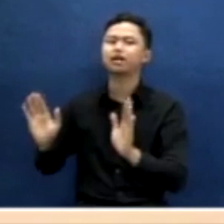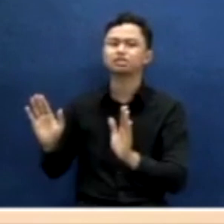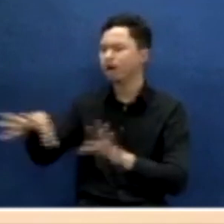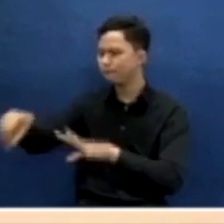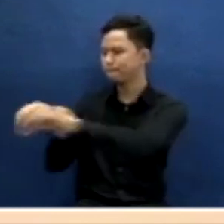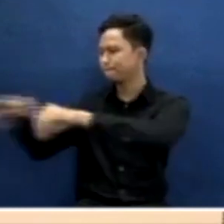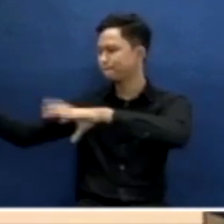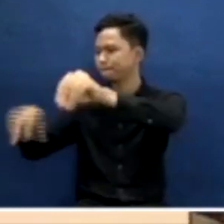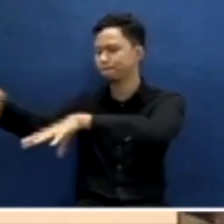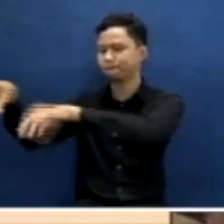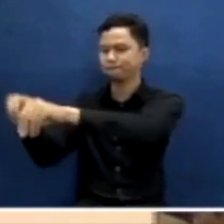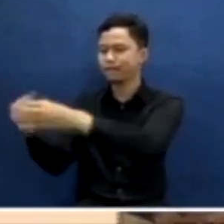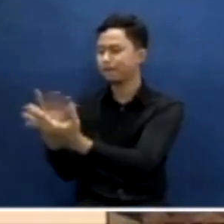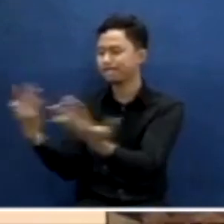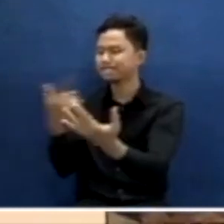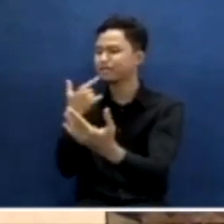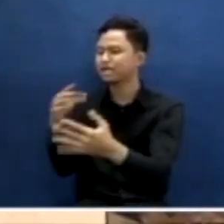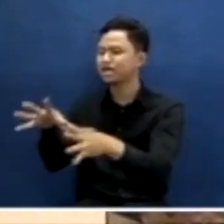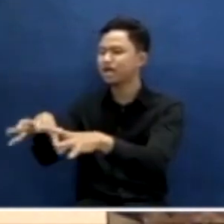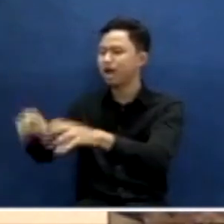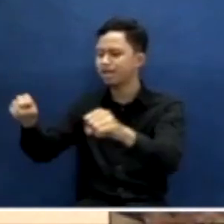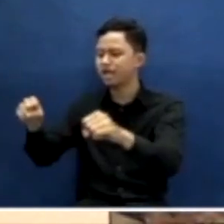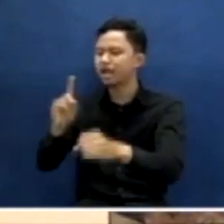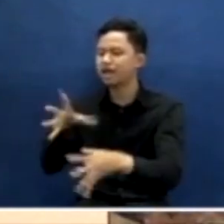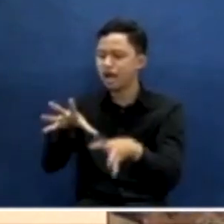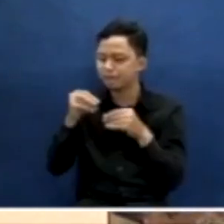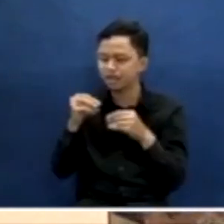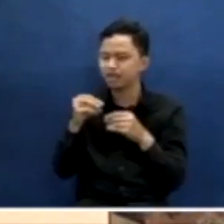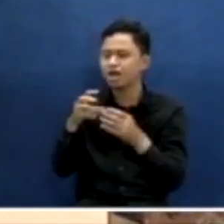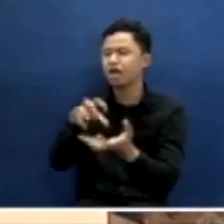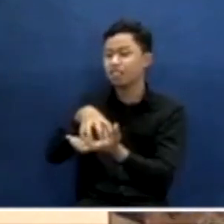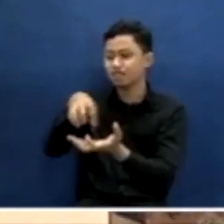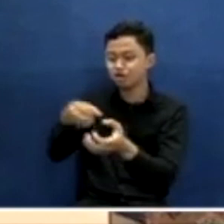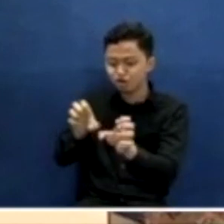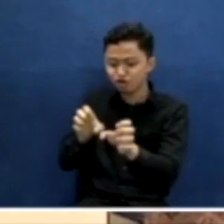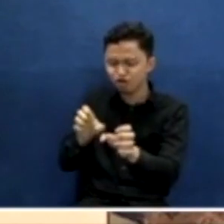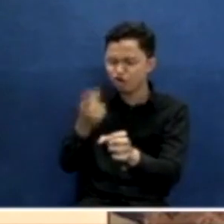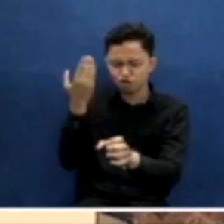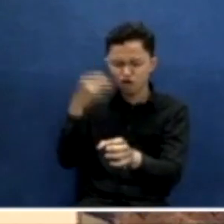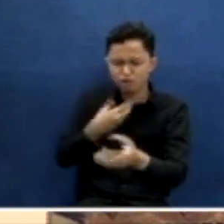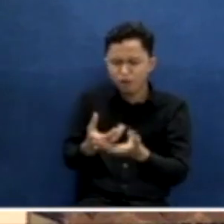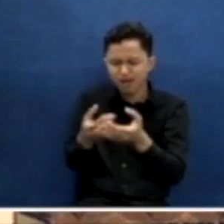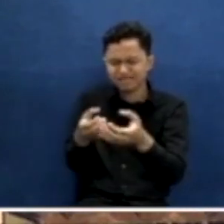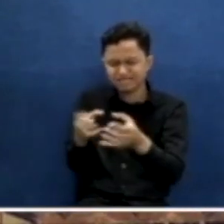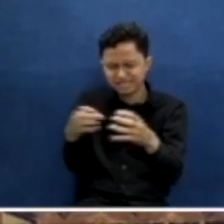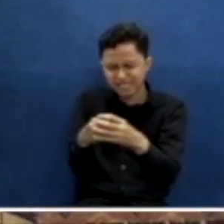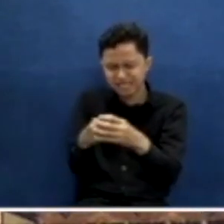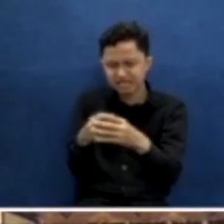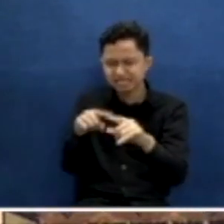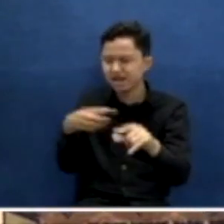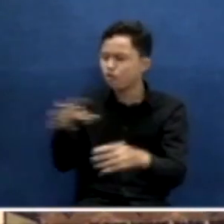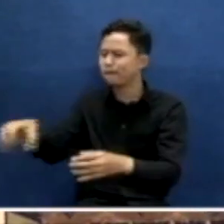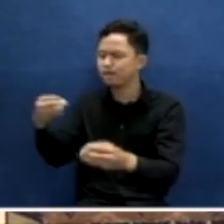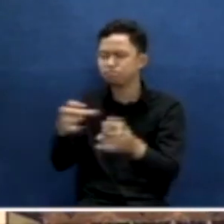dengansembarangan.Beberapamengambilteluryanglebihbesar,beberapa mengambilteluryanglebihkecildaripadatelurmerekasendiri. KemudianmerekaMerekapulangtanpamenyadari